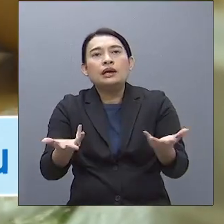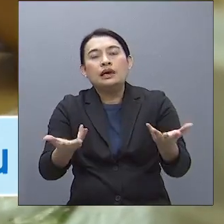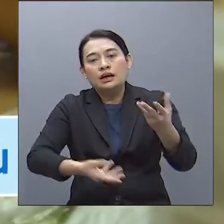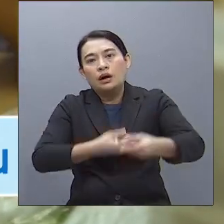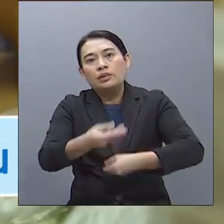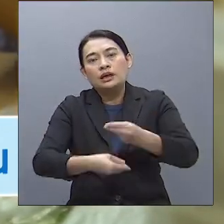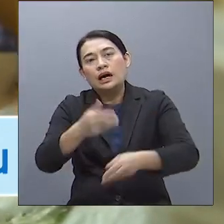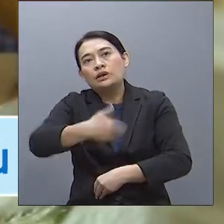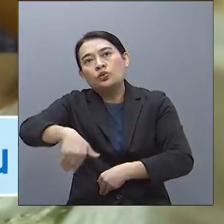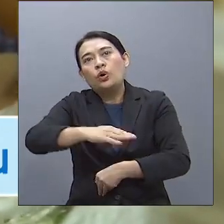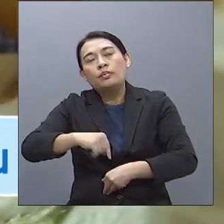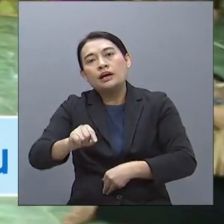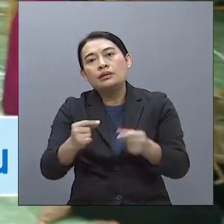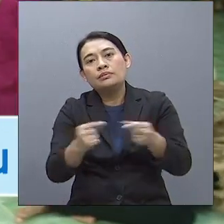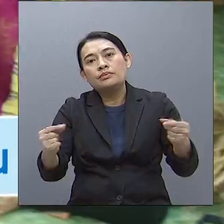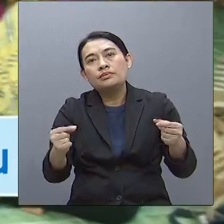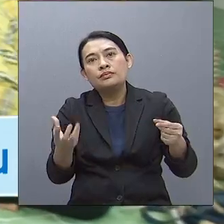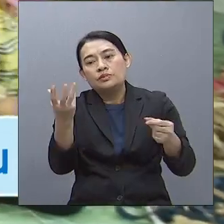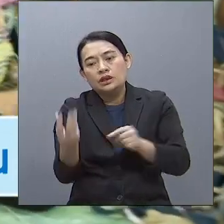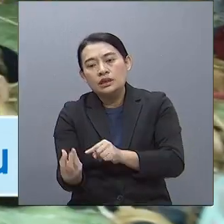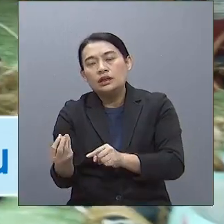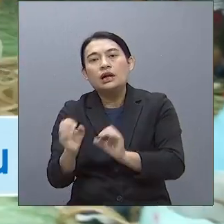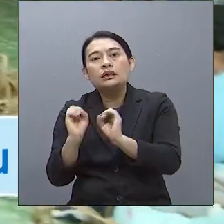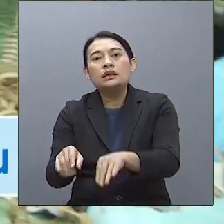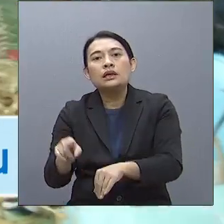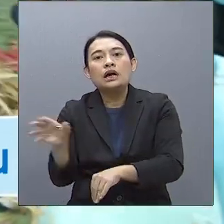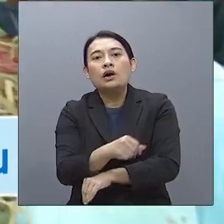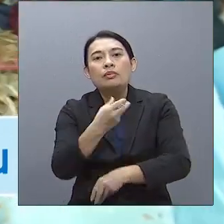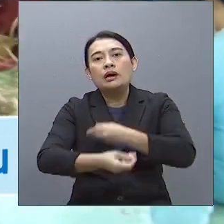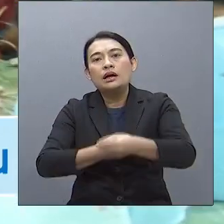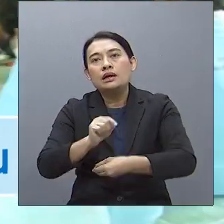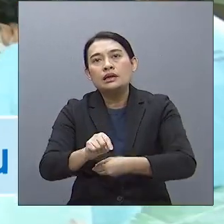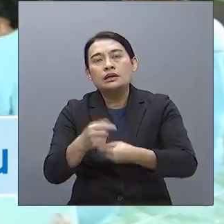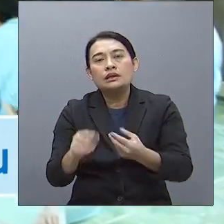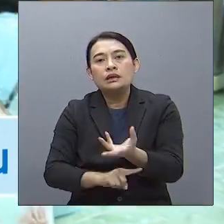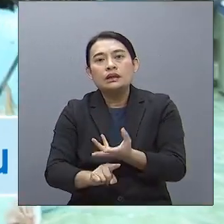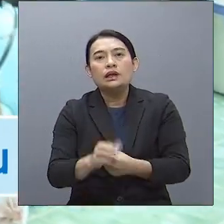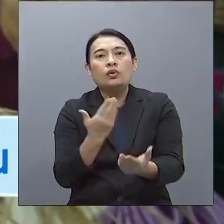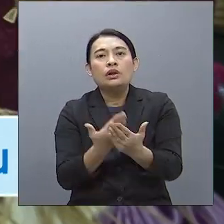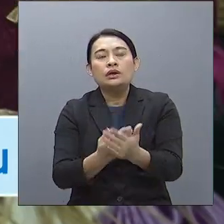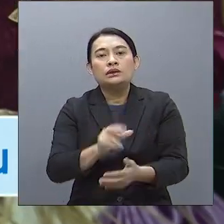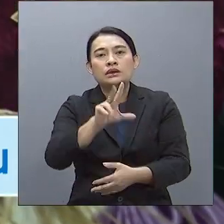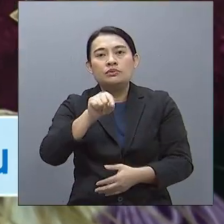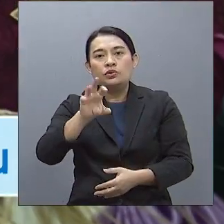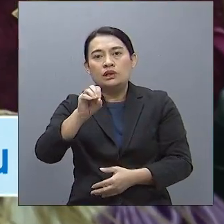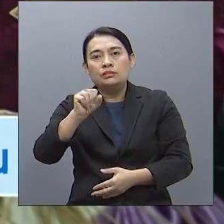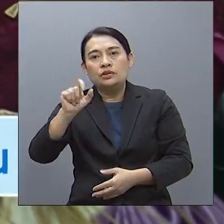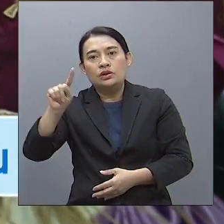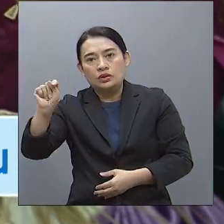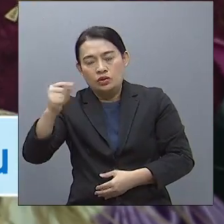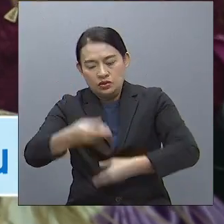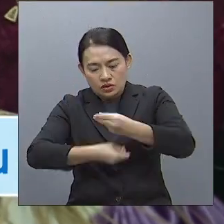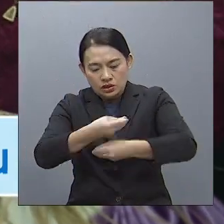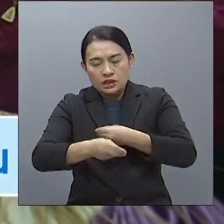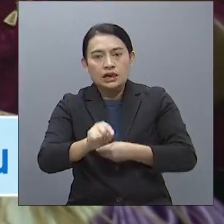เนี่ยแหละค่ะที่มันเหลือจากการเอาไปทิ้งก็นำมาขายก่อนได้กิโลกรัมละประมาณ3บาท50สตางค์เองก็เลยคิดโอ้